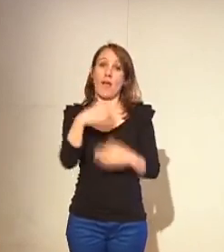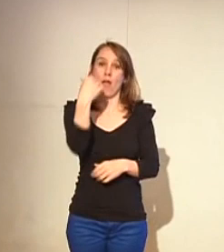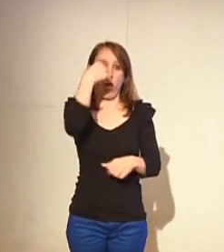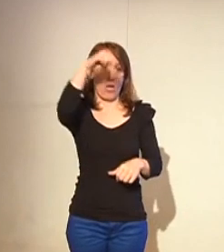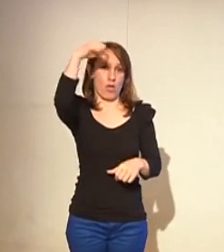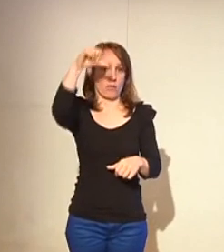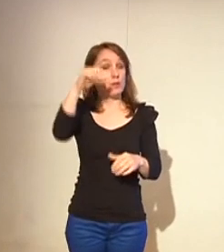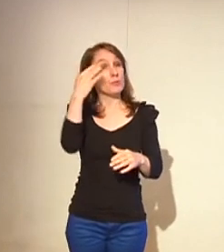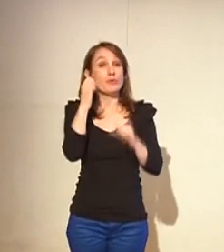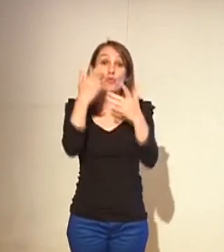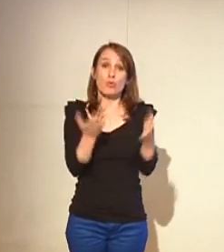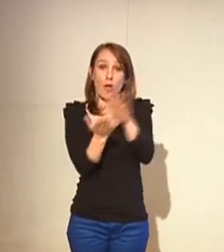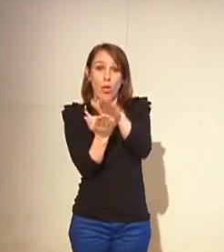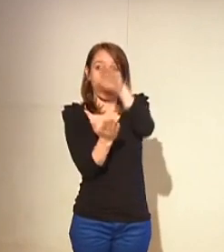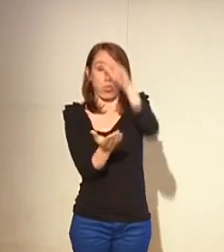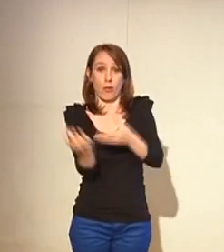lise